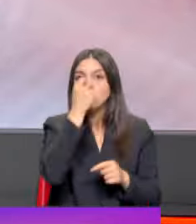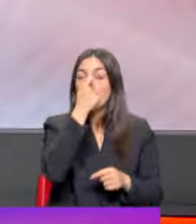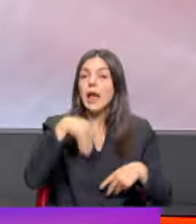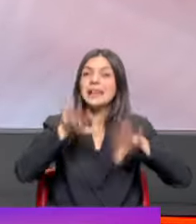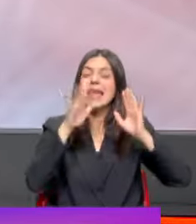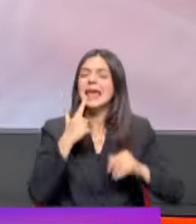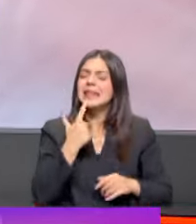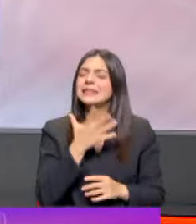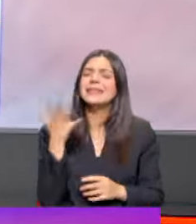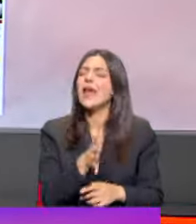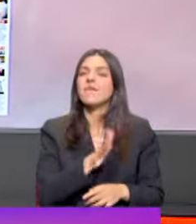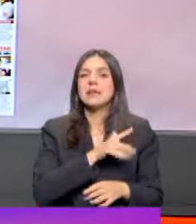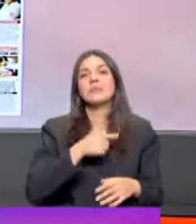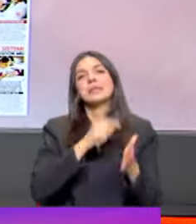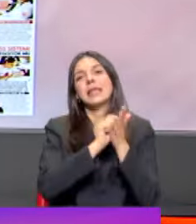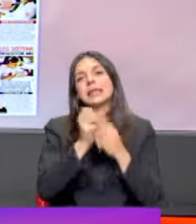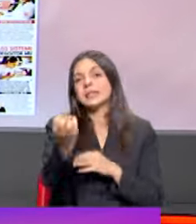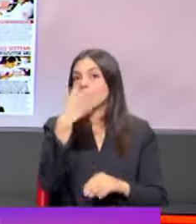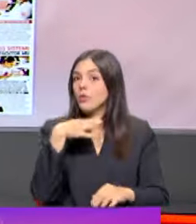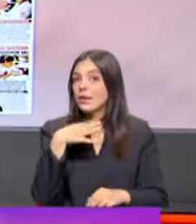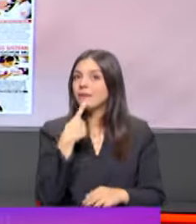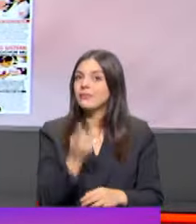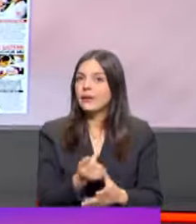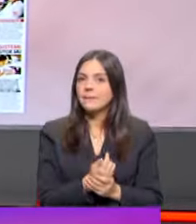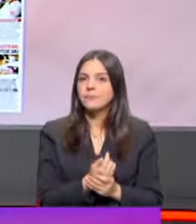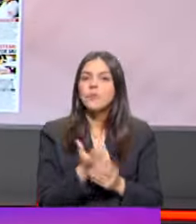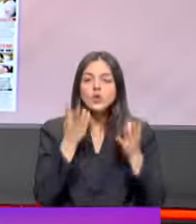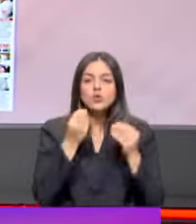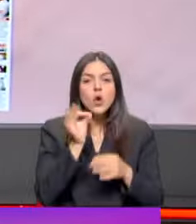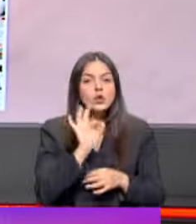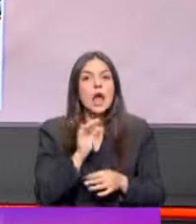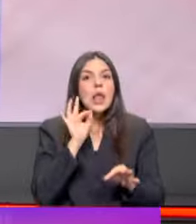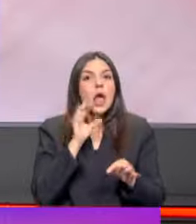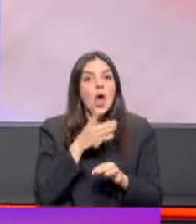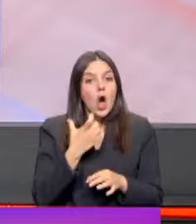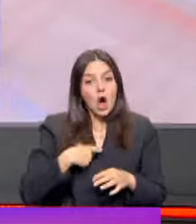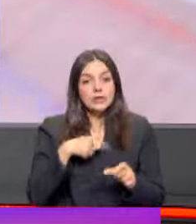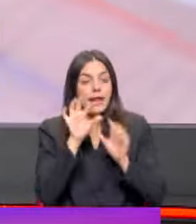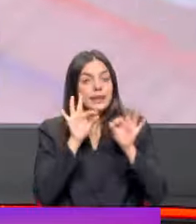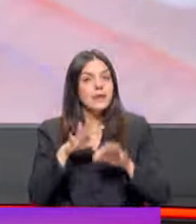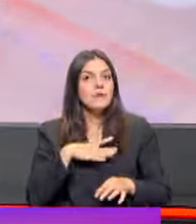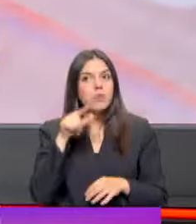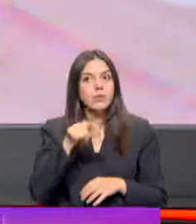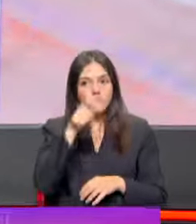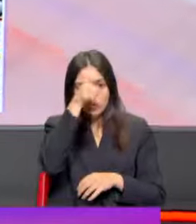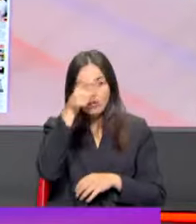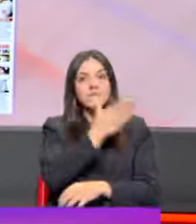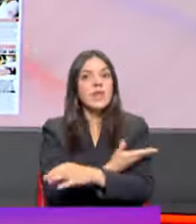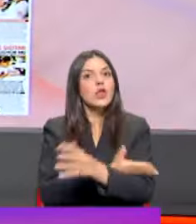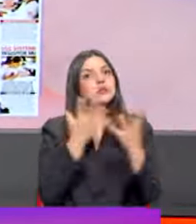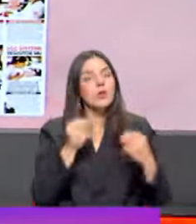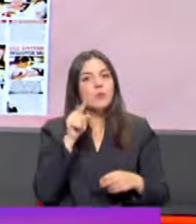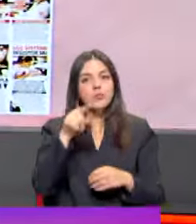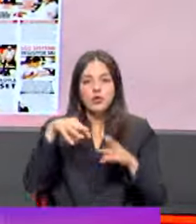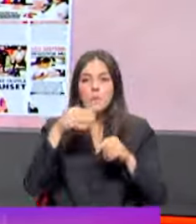değil dediğiniz ne varsa bize yazın gönderin diye. Çok güzel özellikleri var ülkemizin. Bu ülkenin vatandaşı olmanın, bu toprağın